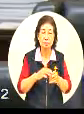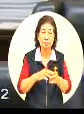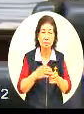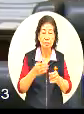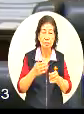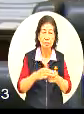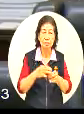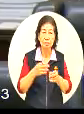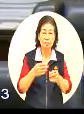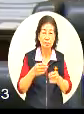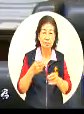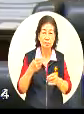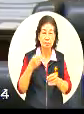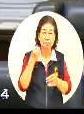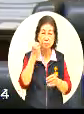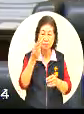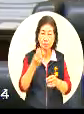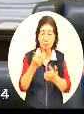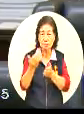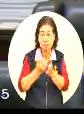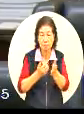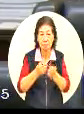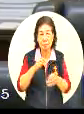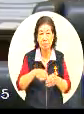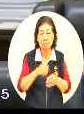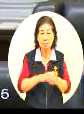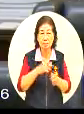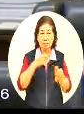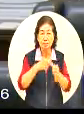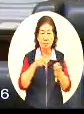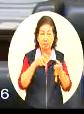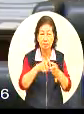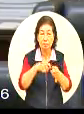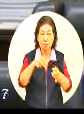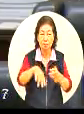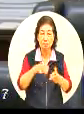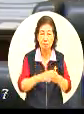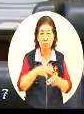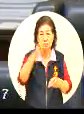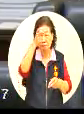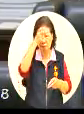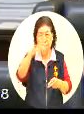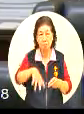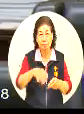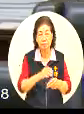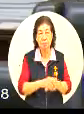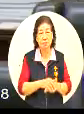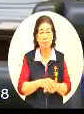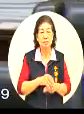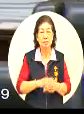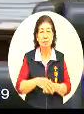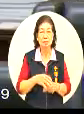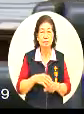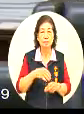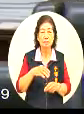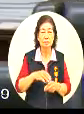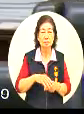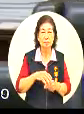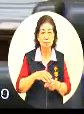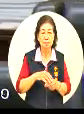我们市府咱的养工处交通局警察局等等欢迎可是大